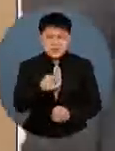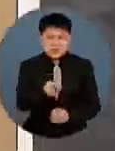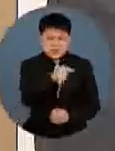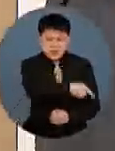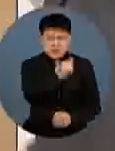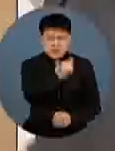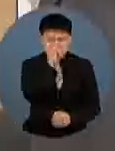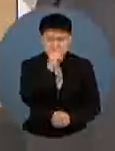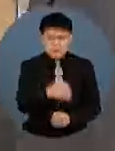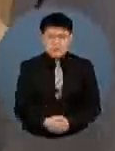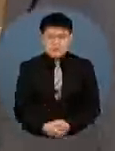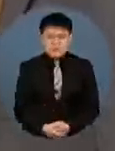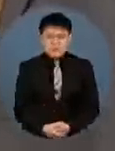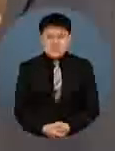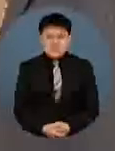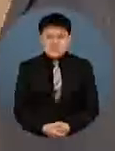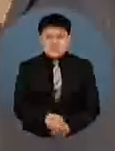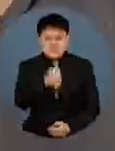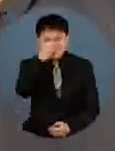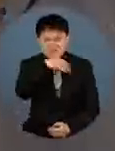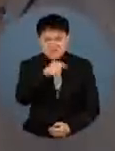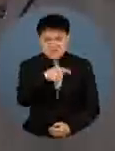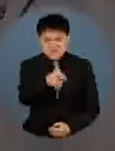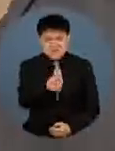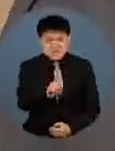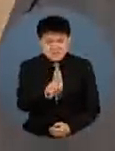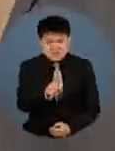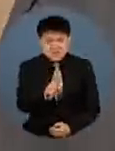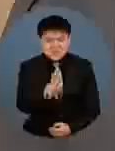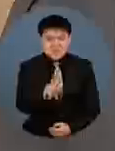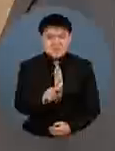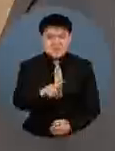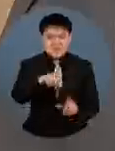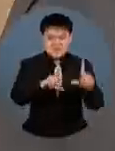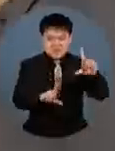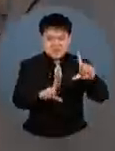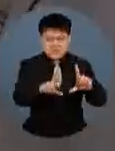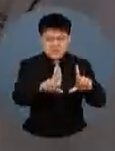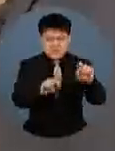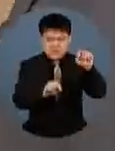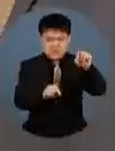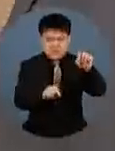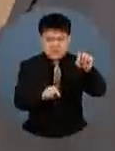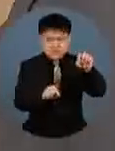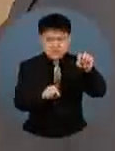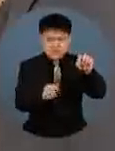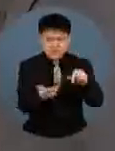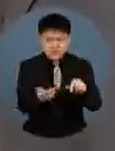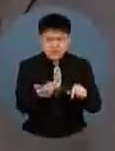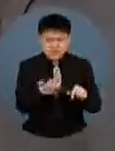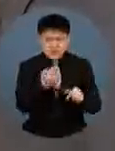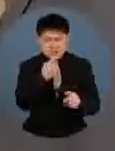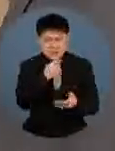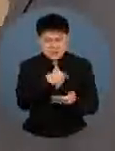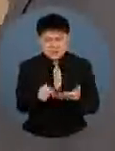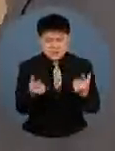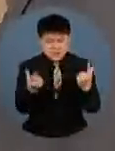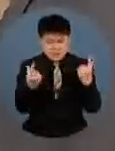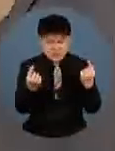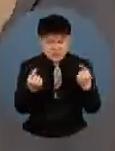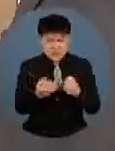뛰어나갔습니다. 그리고 그냥 뛰어나가면 바로 여길 나와 끊기니까 조금 손해인데 이쪽에 못